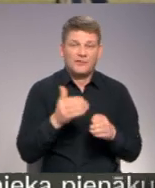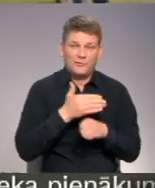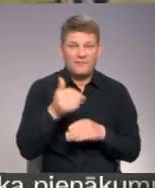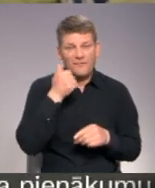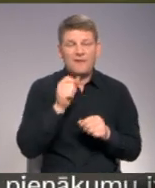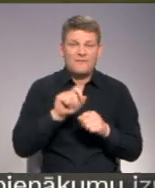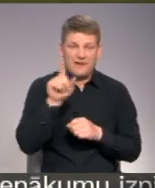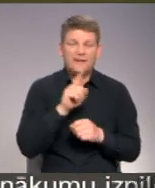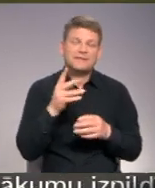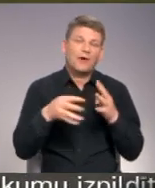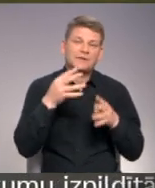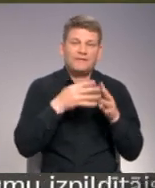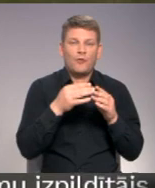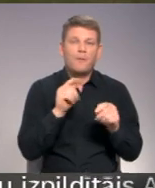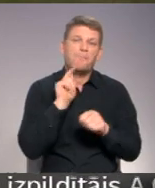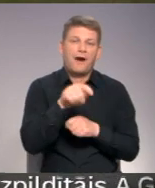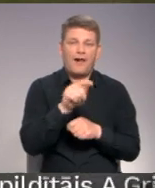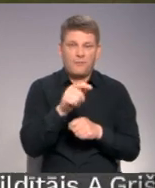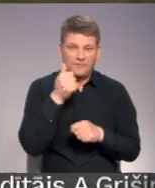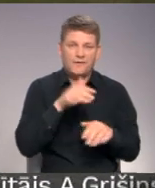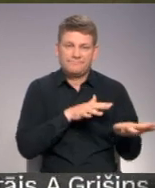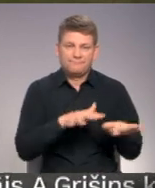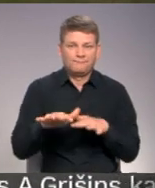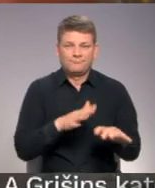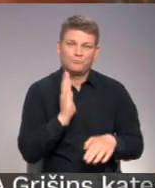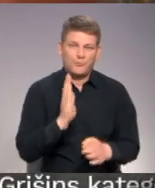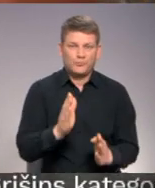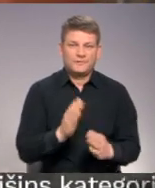vairākos Ventspils daudzdzīvokļu māju iekšpagalmos.